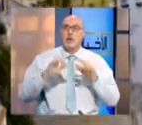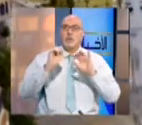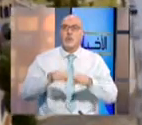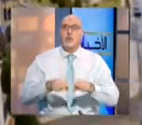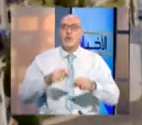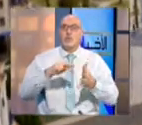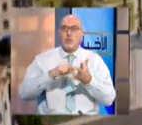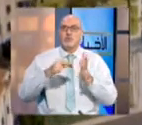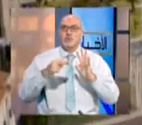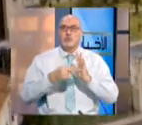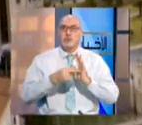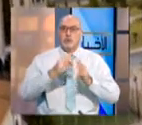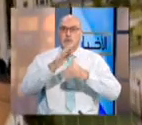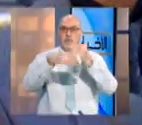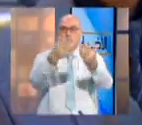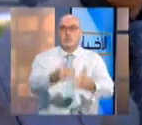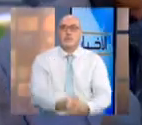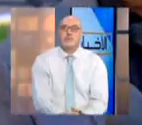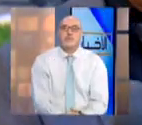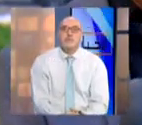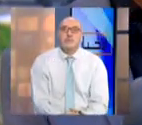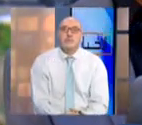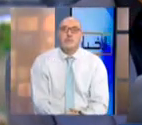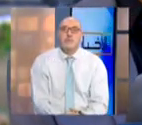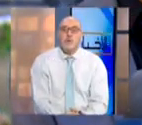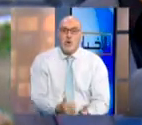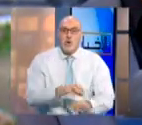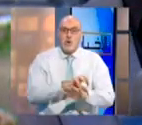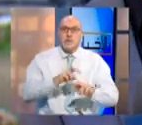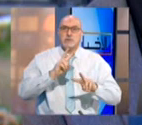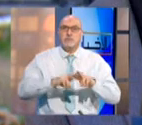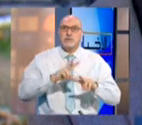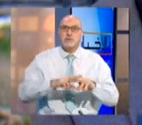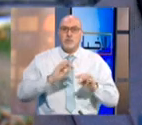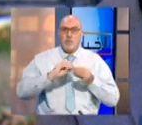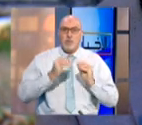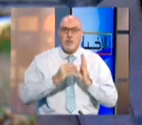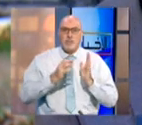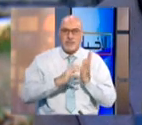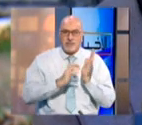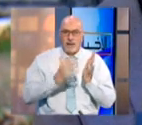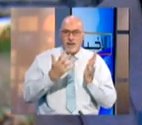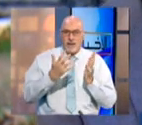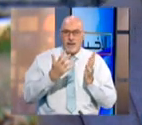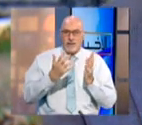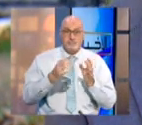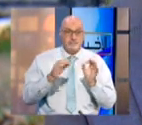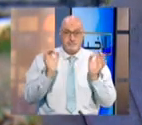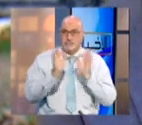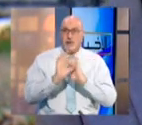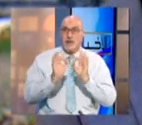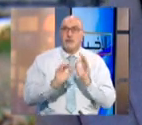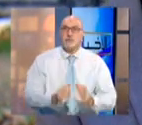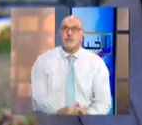بإنجاز مشاريع مختلفة. تعاني ولاية تسمسيلت من نقص في العقار، إن على مستوى العقار